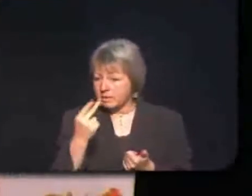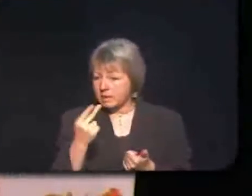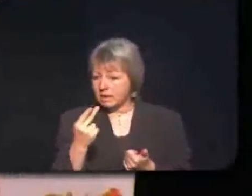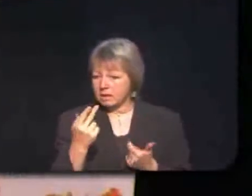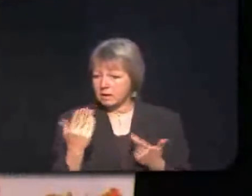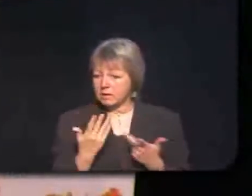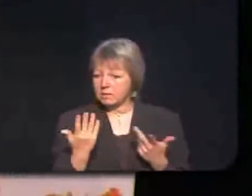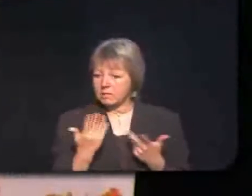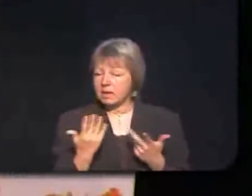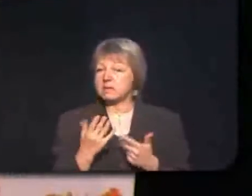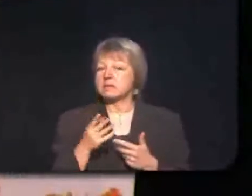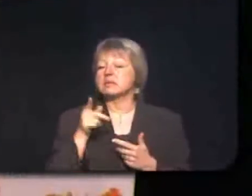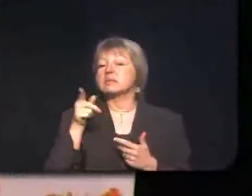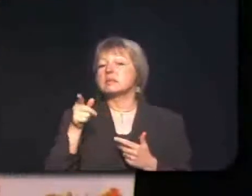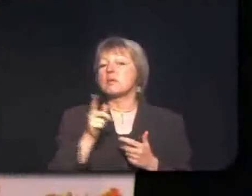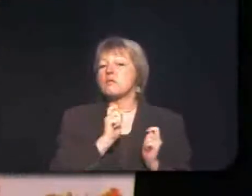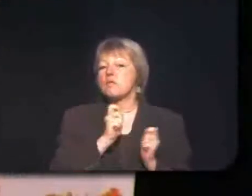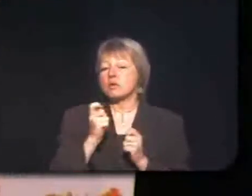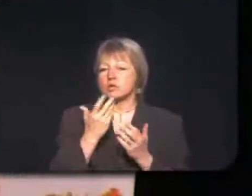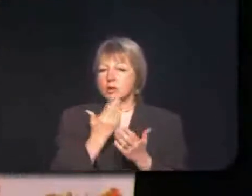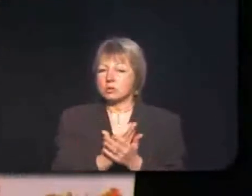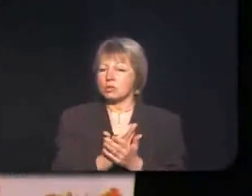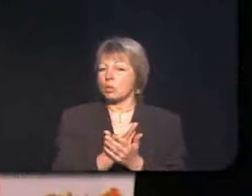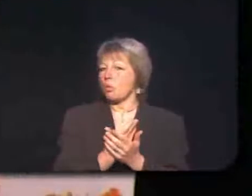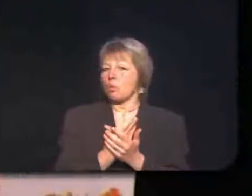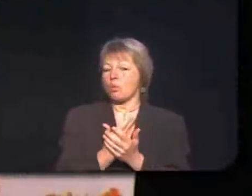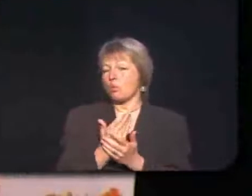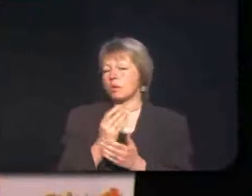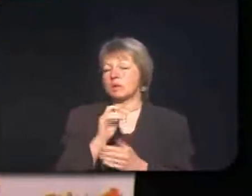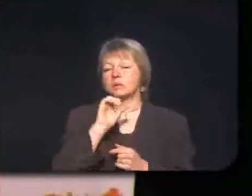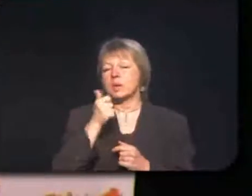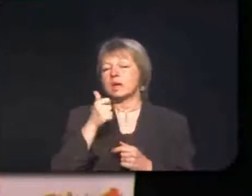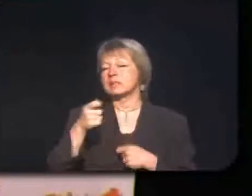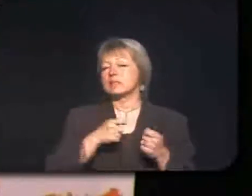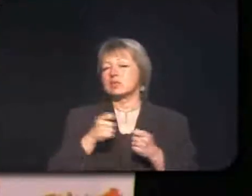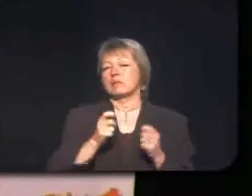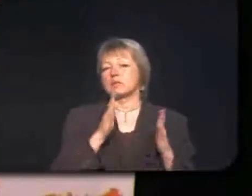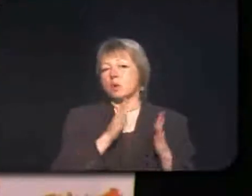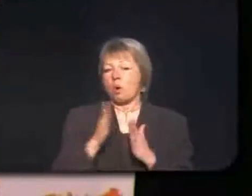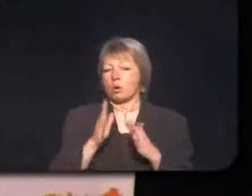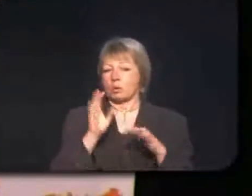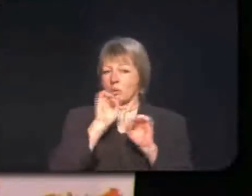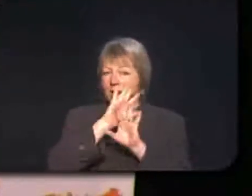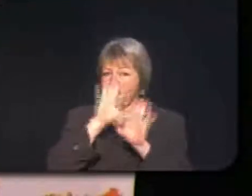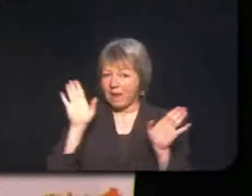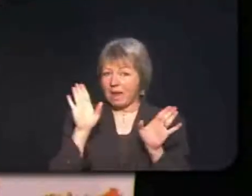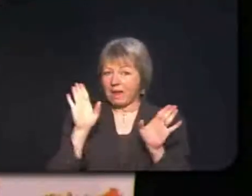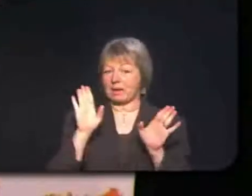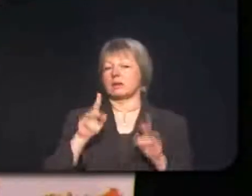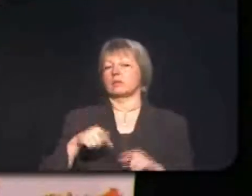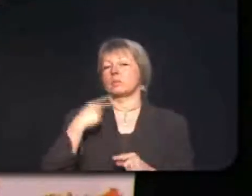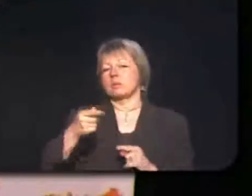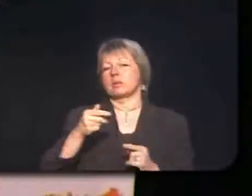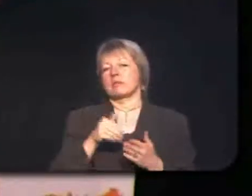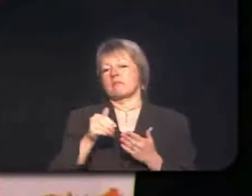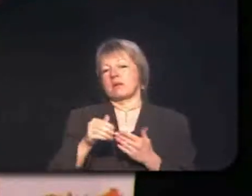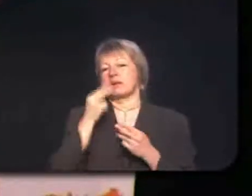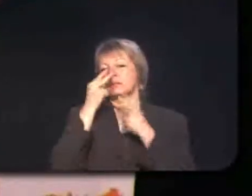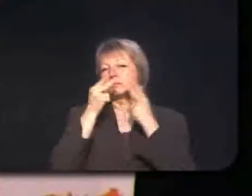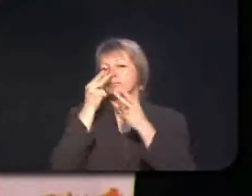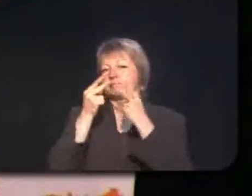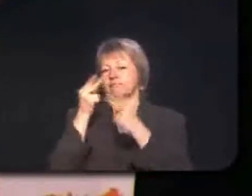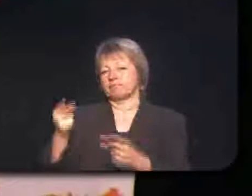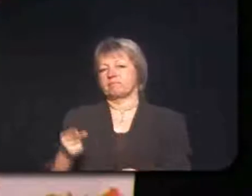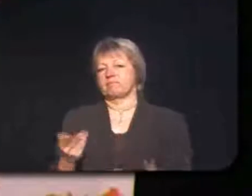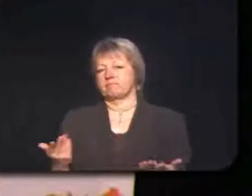dann zum Tragen kommen wenn eine Geschäftsordnung beschlossen worden ist denn man muss viele Dinge regeln die jetzt nicht in der Satzung stehen dann gehend ist das glaube ich eine Sache die alle